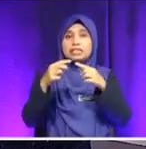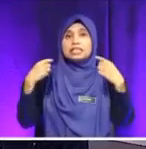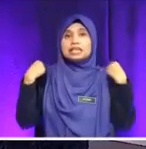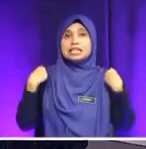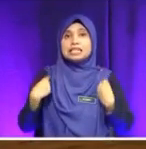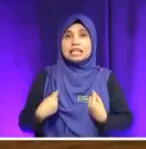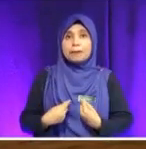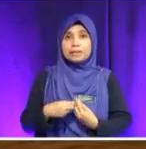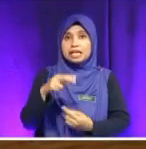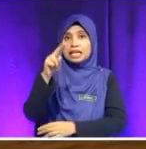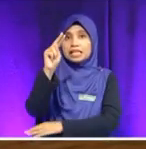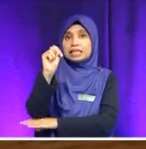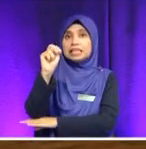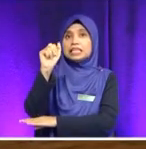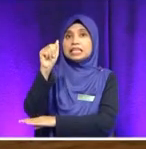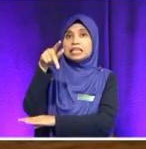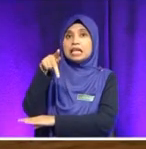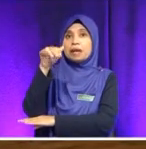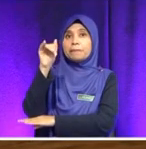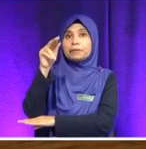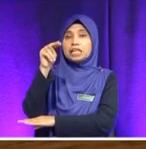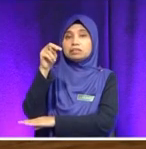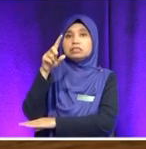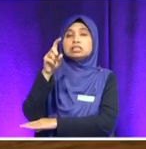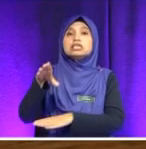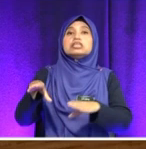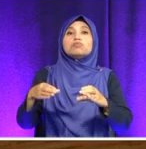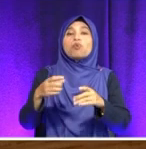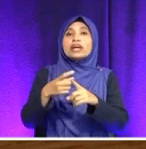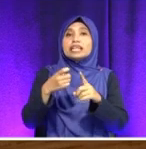napkin diperbuat daripada fabrik kapas ataupun fabrik linen.